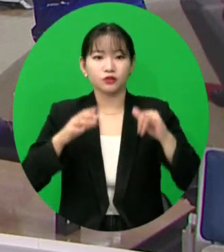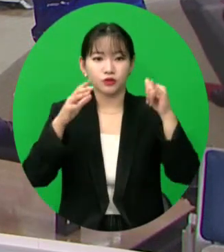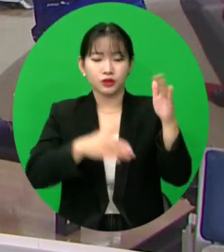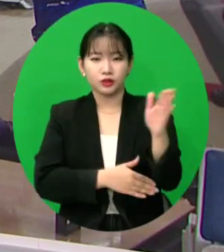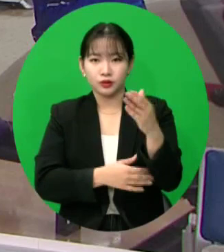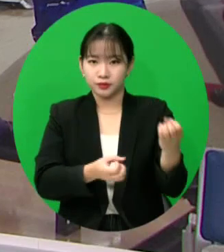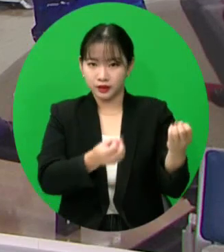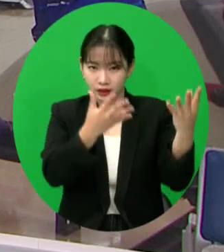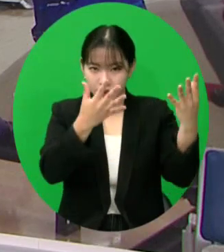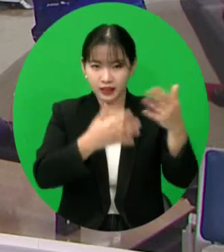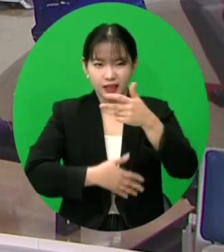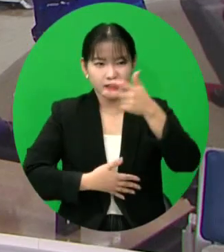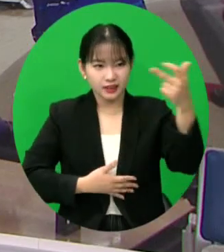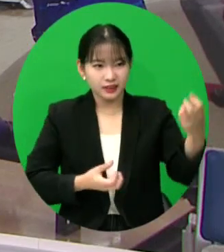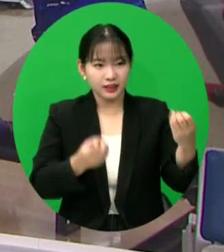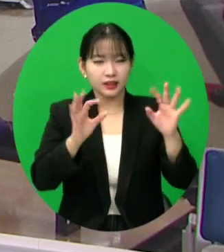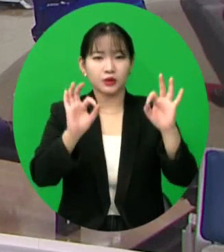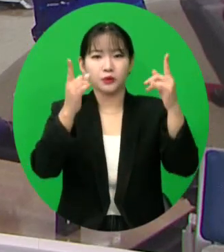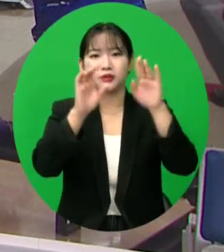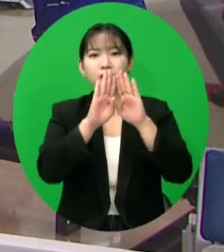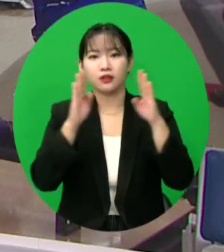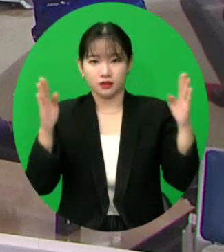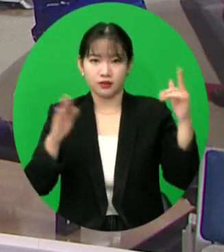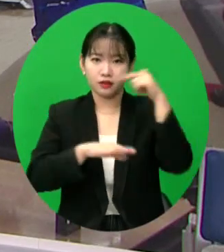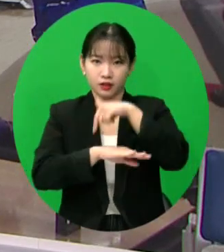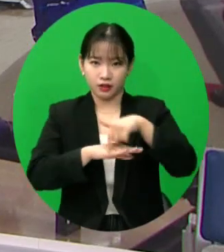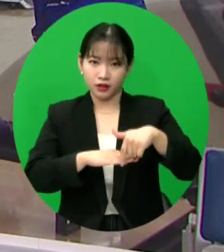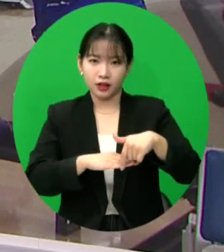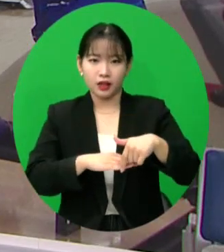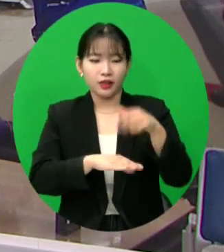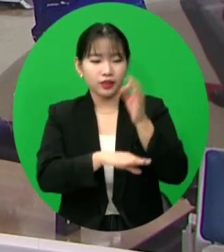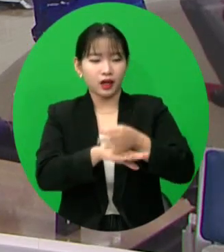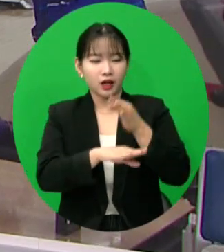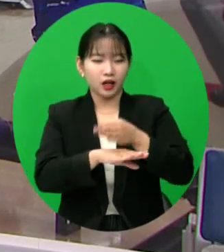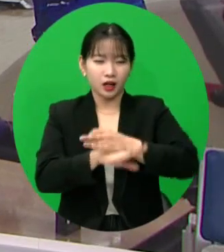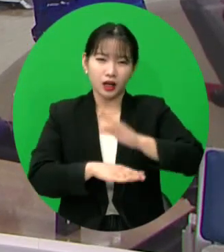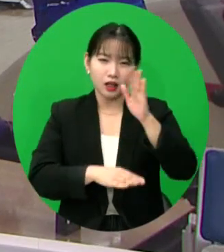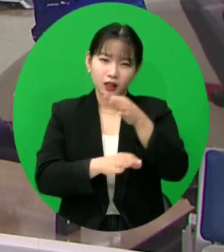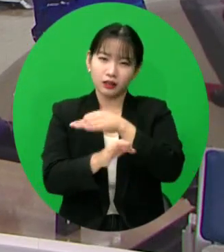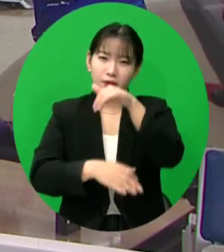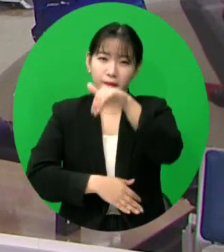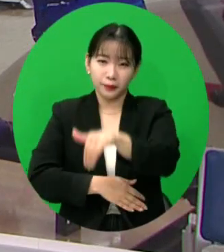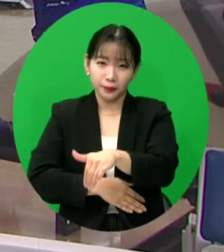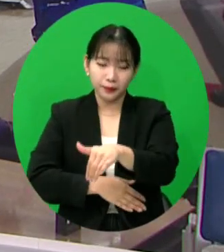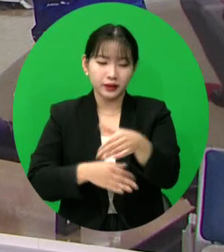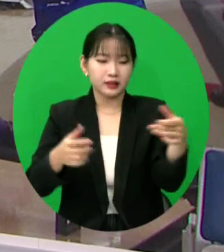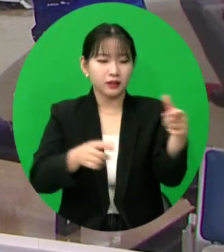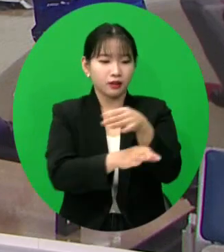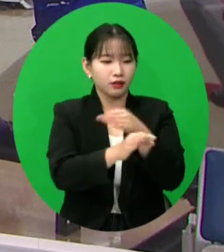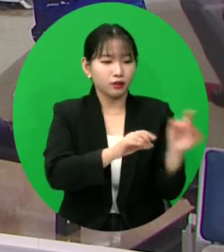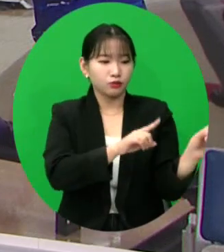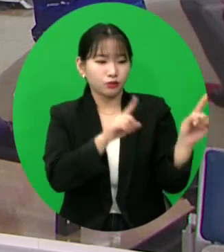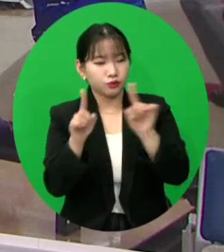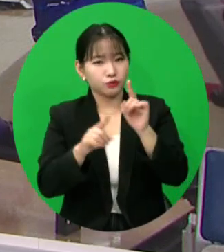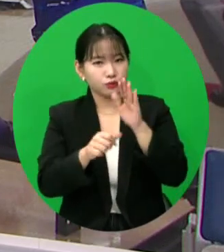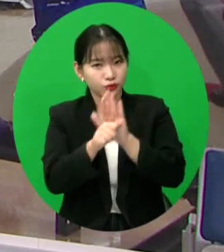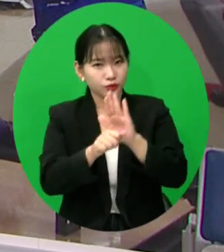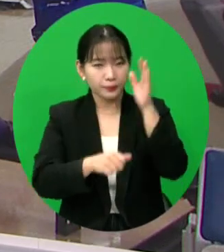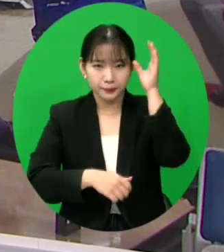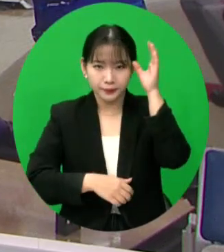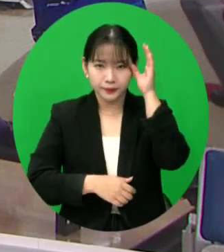국제수묵비엔날레 등 대규모 행사도 함께 열리고 있어 소비 위축으로 어려움을 겪는 지역 경제에도 도움이 될 것으로 기대됩니다